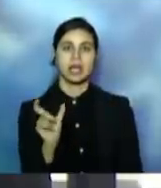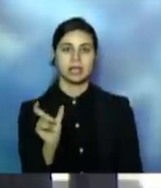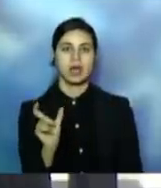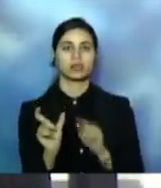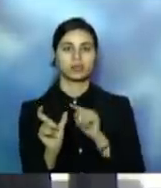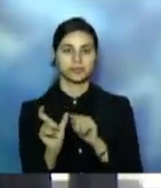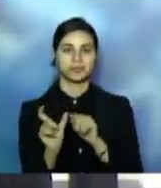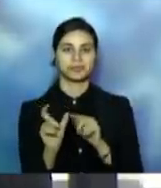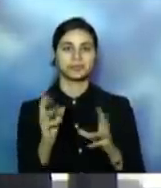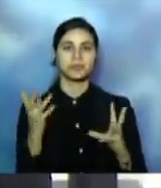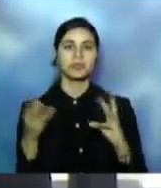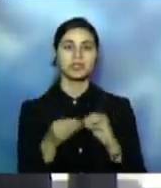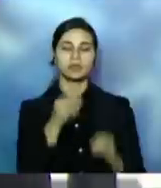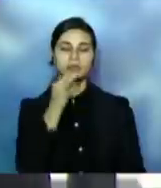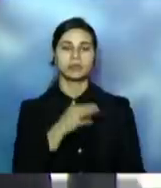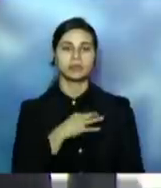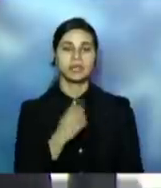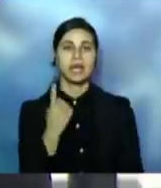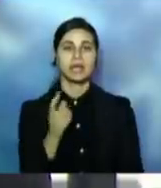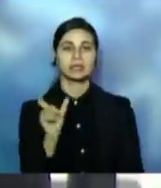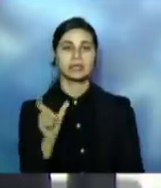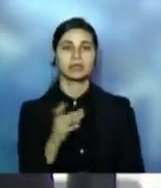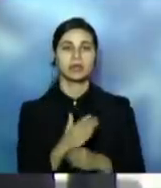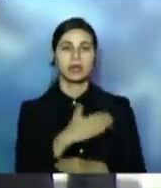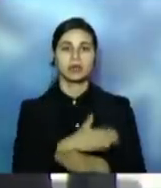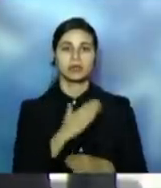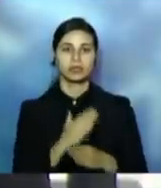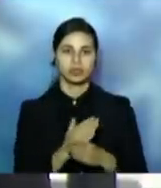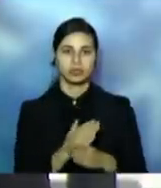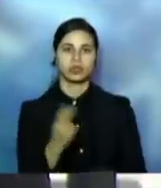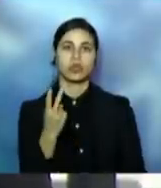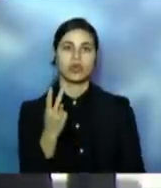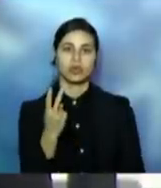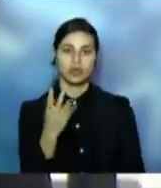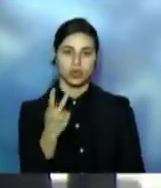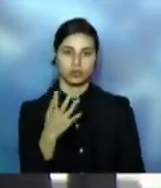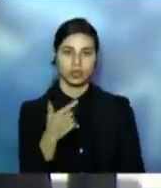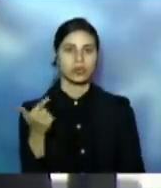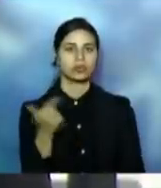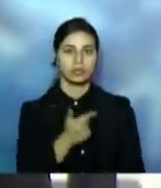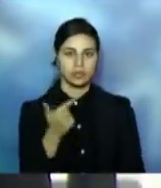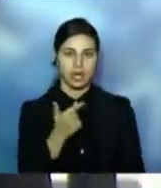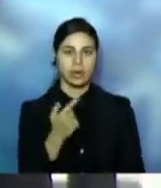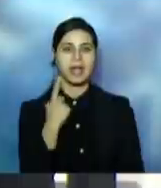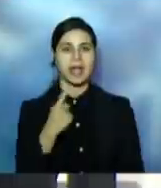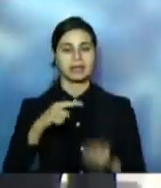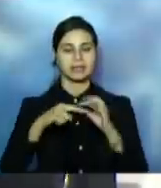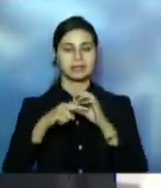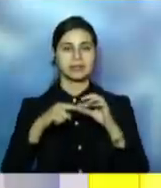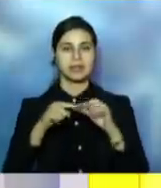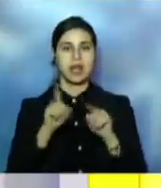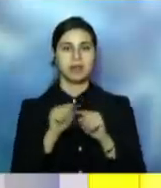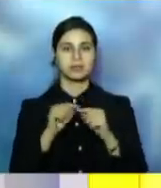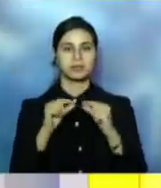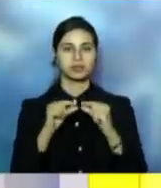ქალბატონ მარინა, მოდით შევაჯამოთ და გვითხარით. წარმოადგენს პური 25 გრამი, ერთი თითის სისქე. აი